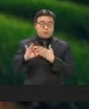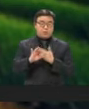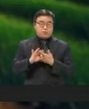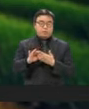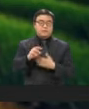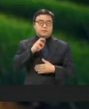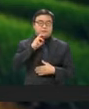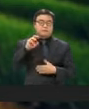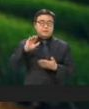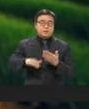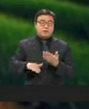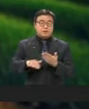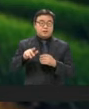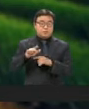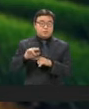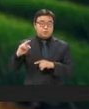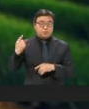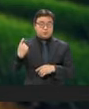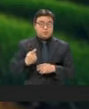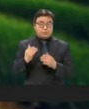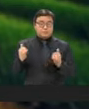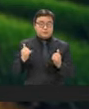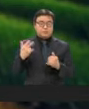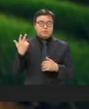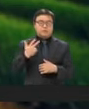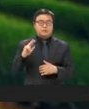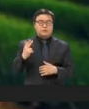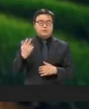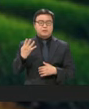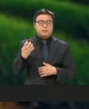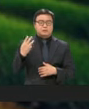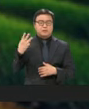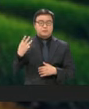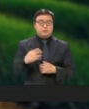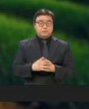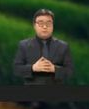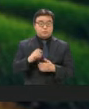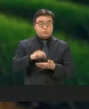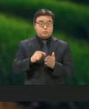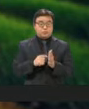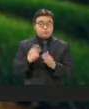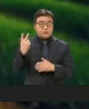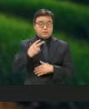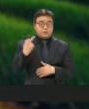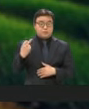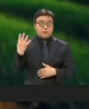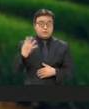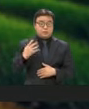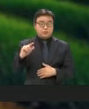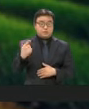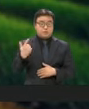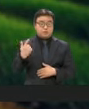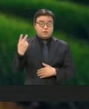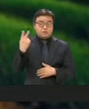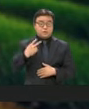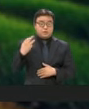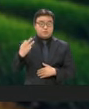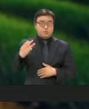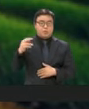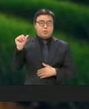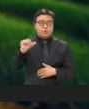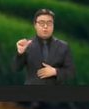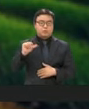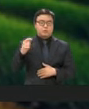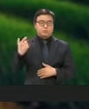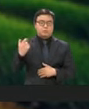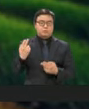귀농 귀촌 가구는 7,743가구로 2012년 4,661가구, 2013년